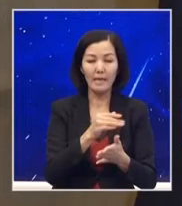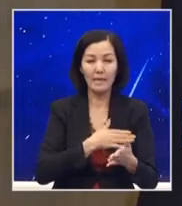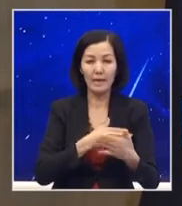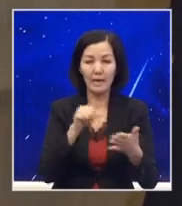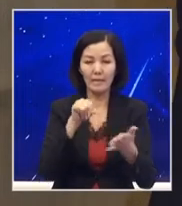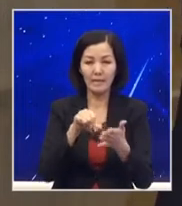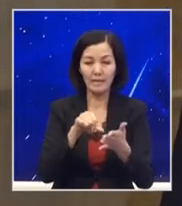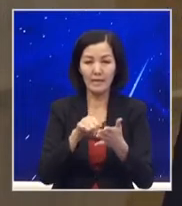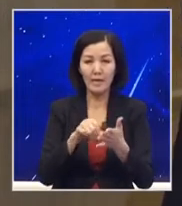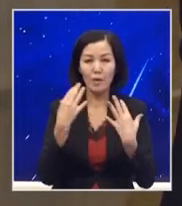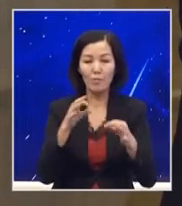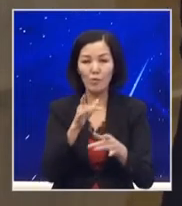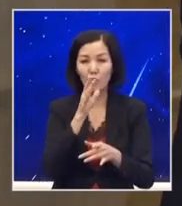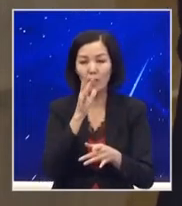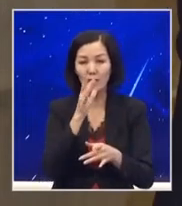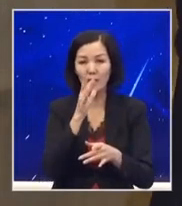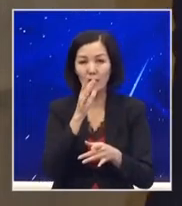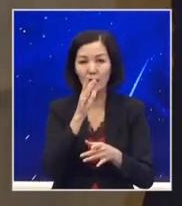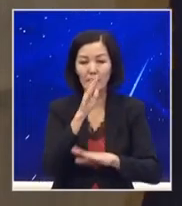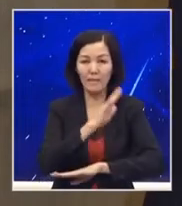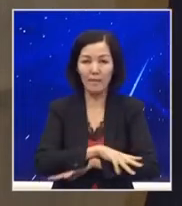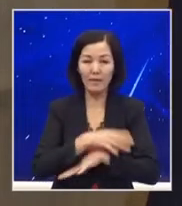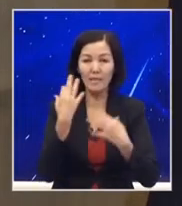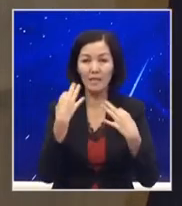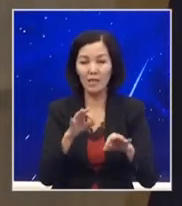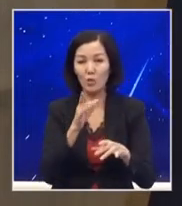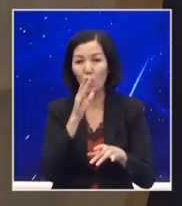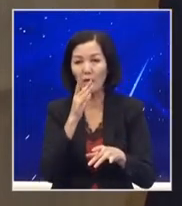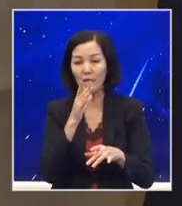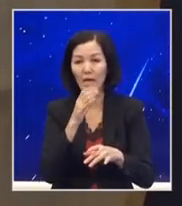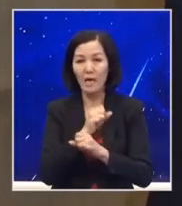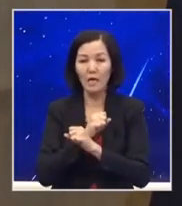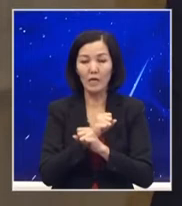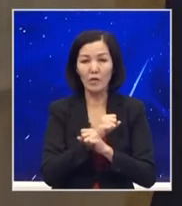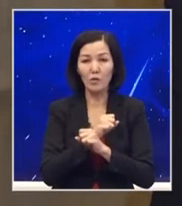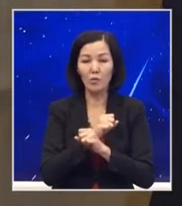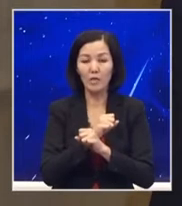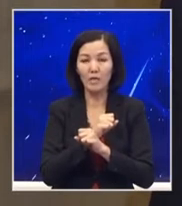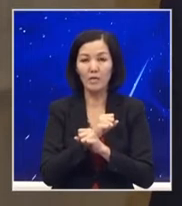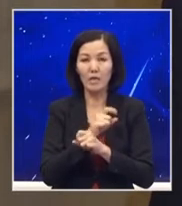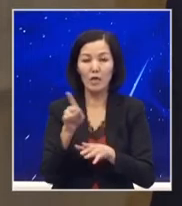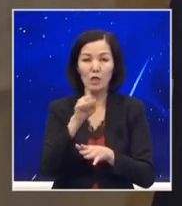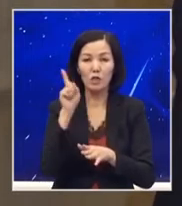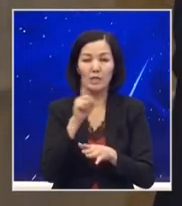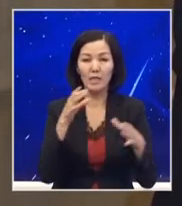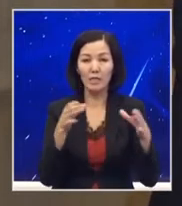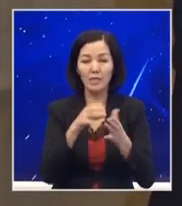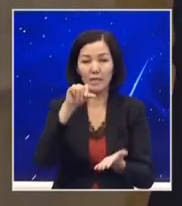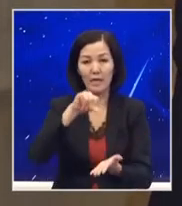осы бос уақытында, мысалы сабақтан тыс уақытында, каникул кездерінде, демалыс кездерінде осы жасыл ел жастар қатарында